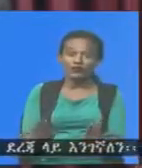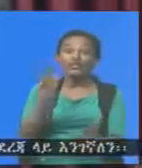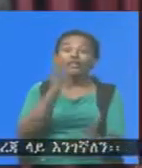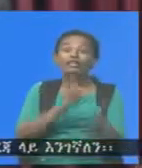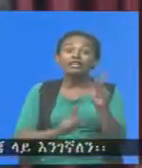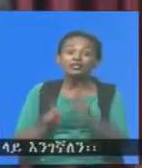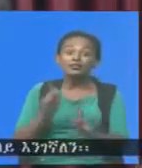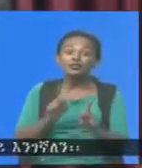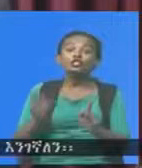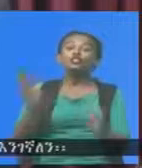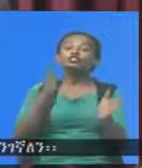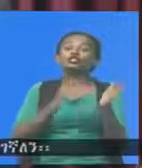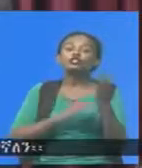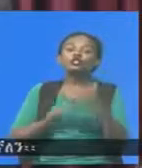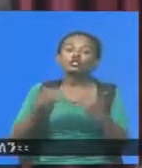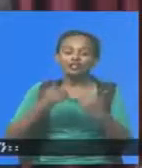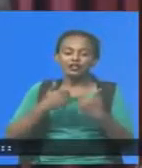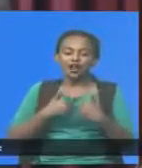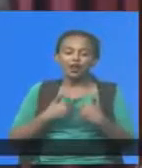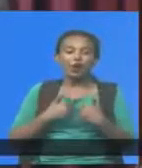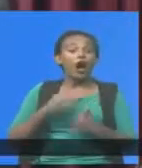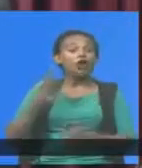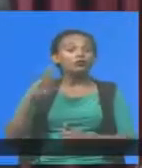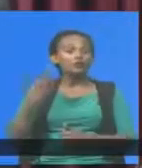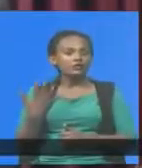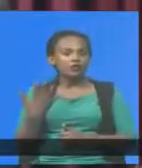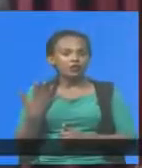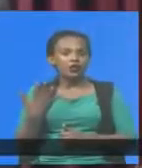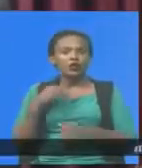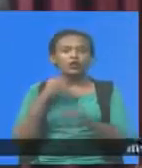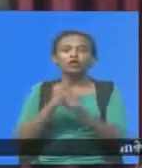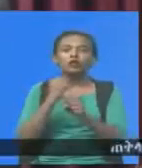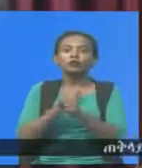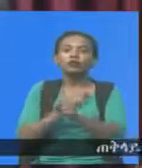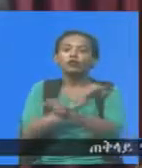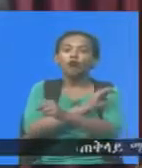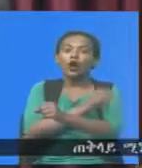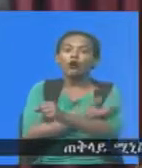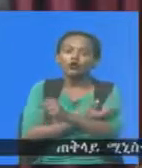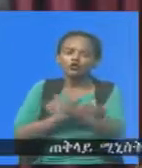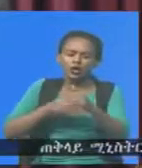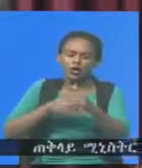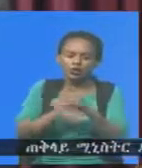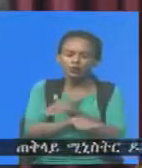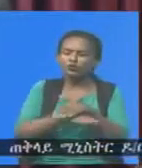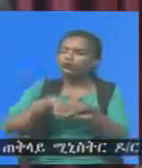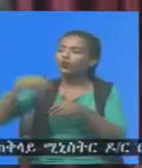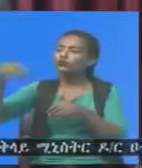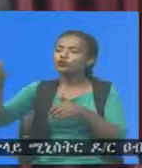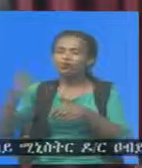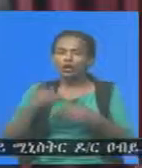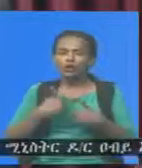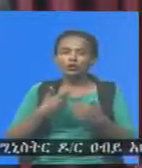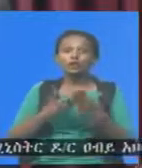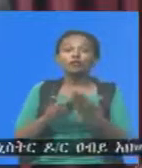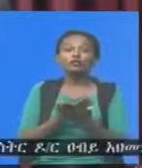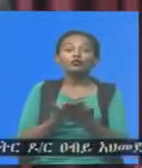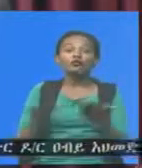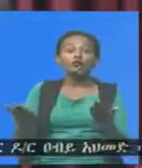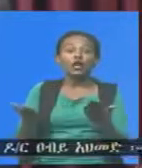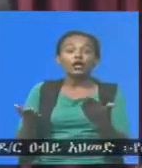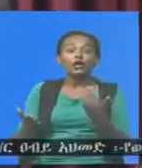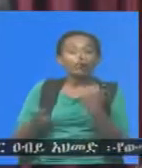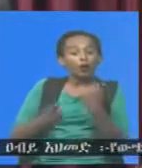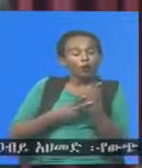ህዝብ ችግር እንዳለው አስመስለው የሚሰሩ ኃይሎች በውስጥም በውጭም ያሉ ከዚህ ጉዳይ መቆጠብ